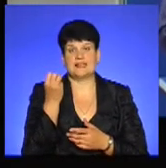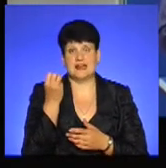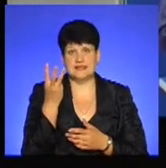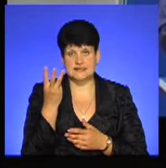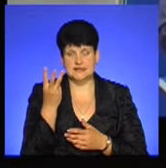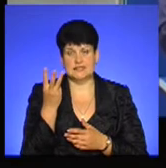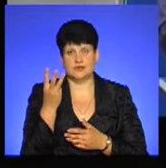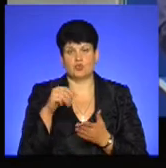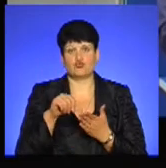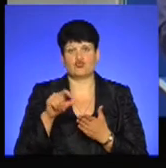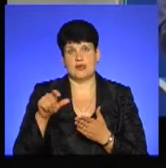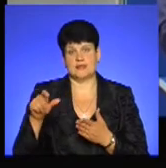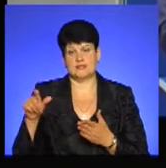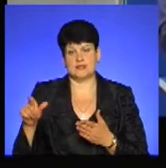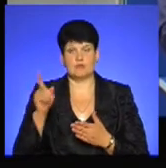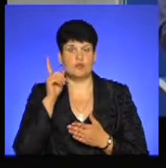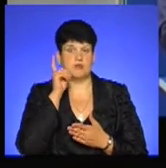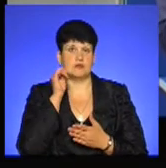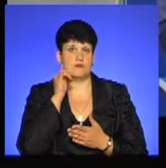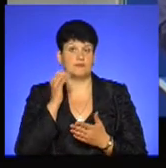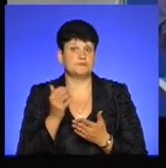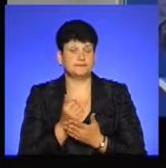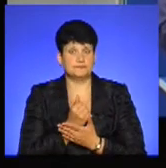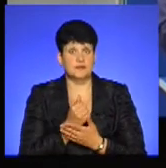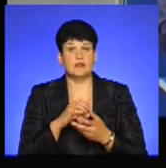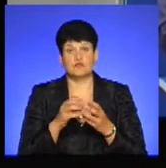в 13 учасників мобільні телефони. Тому в сумі